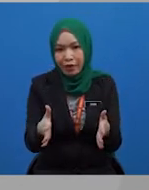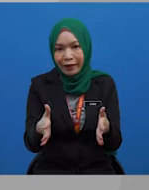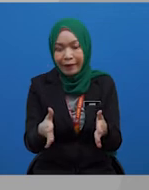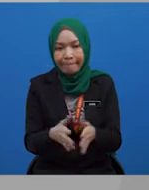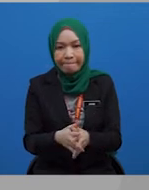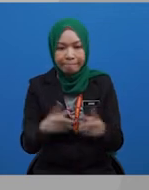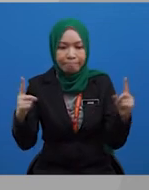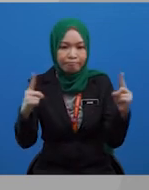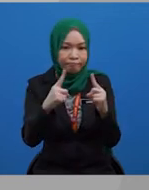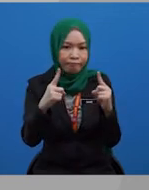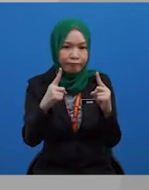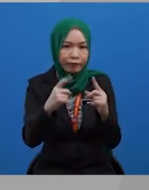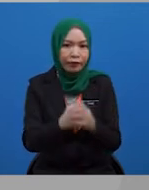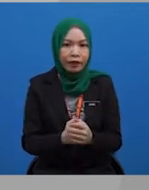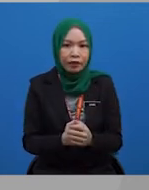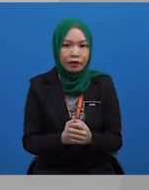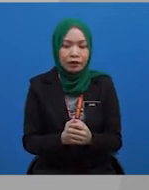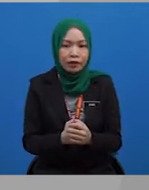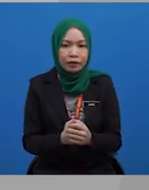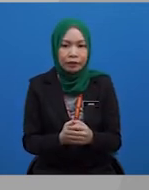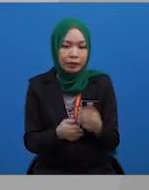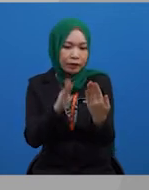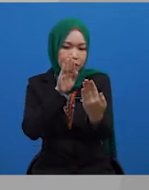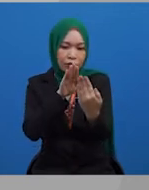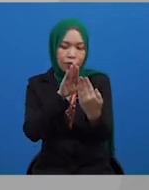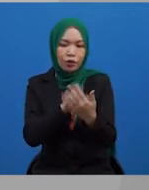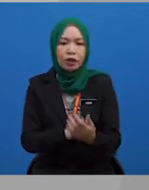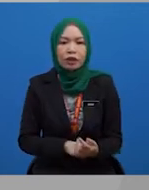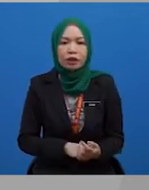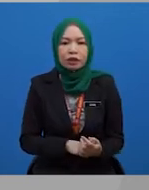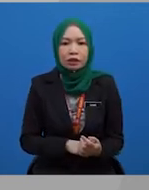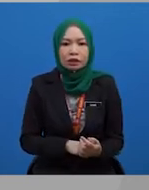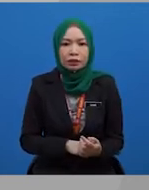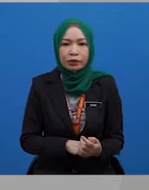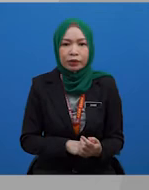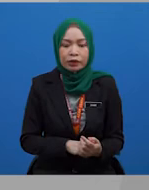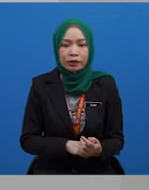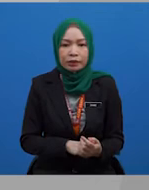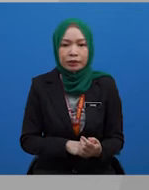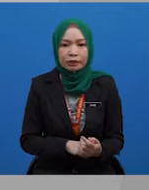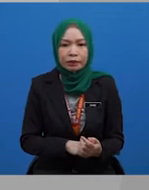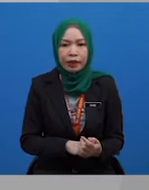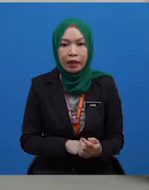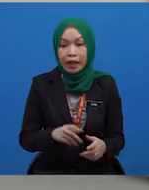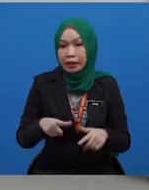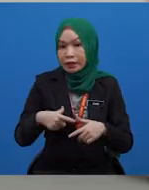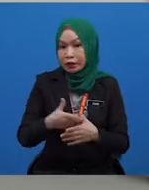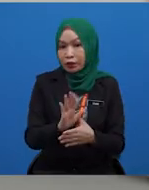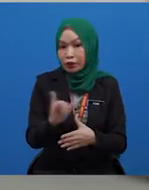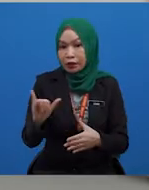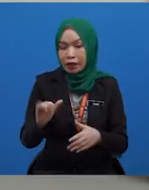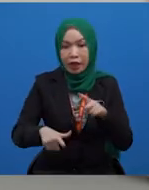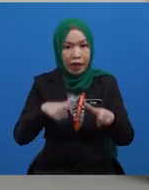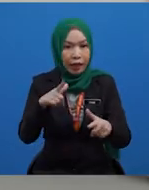demi seorang bagi tujuan mereka lebih memahami apabila bersemuka dengan pihak tersebut.